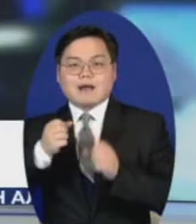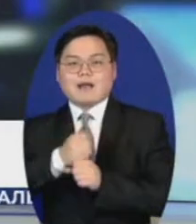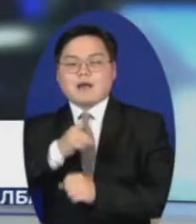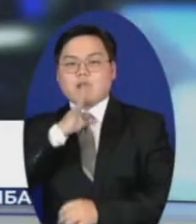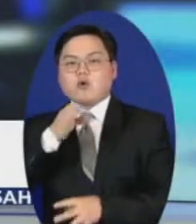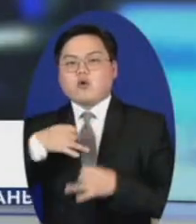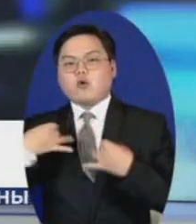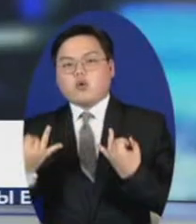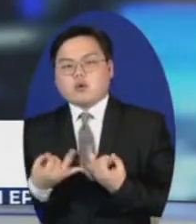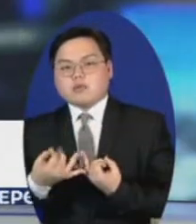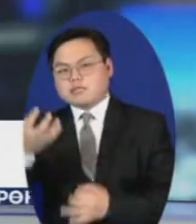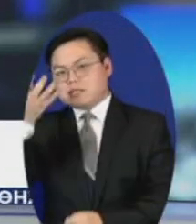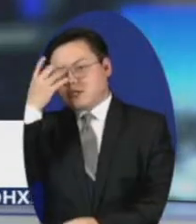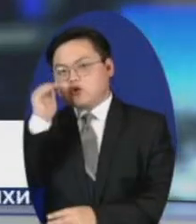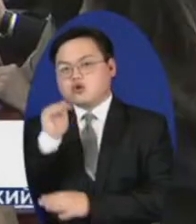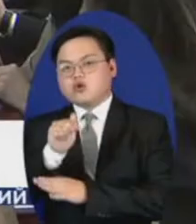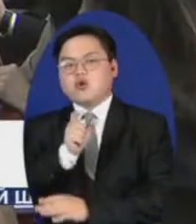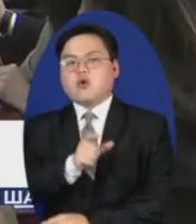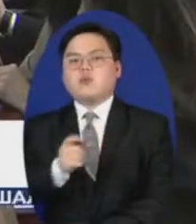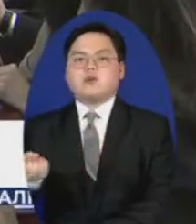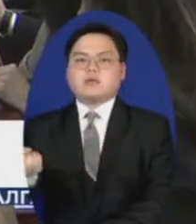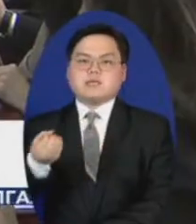газрын төлөөллөд хэллээ.